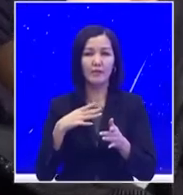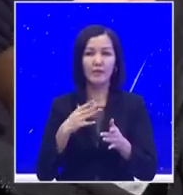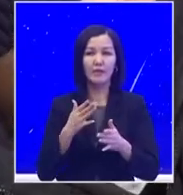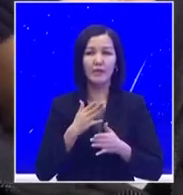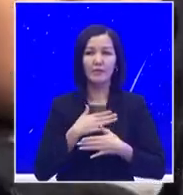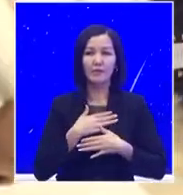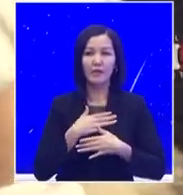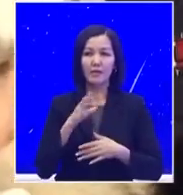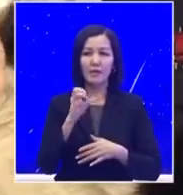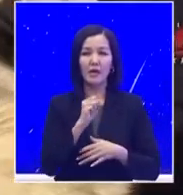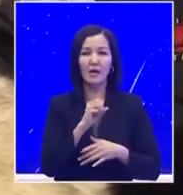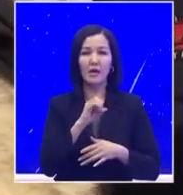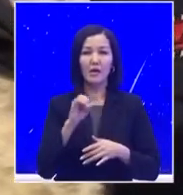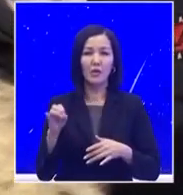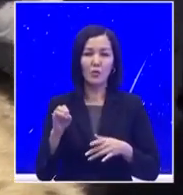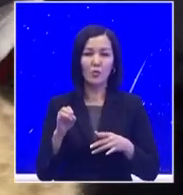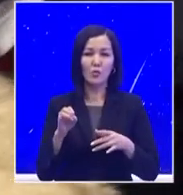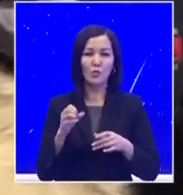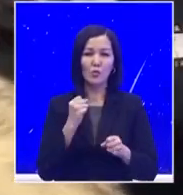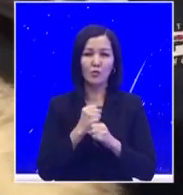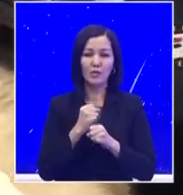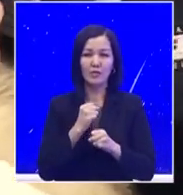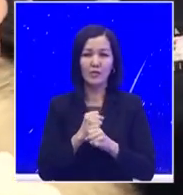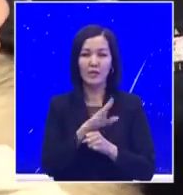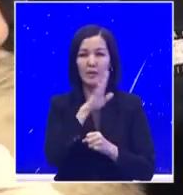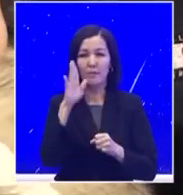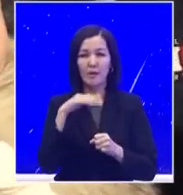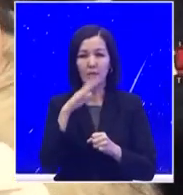мишка жасадым кеше, мен